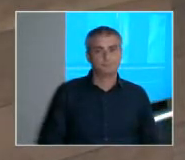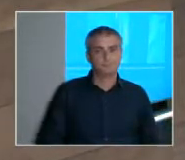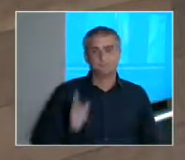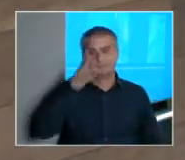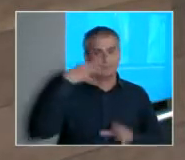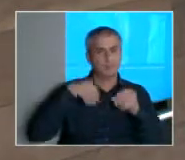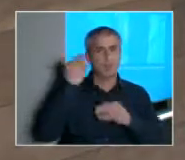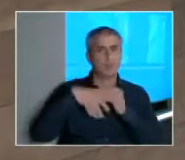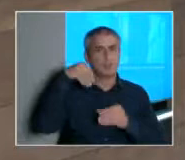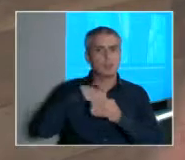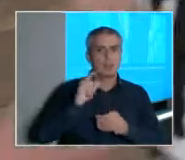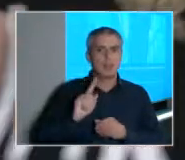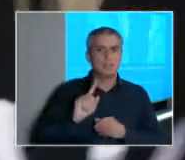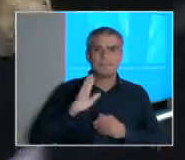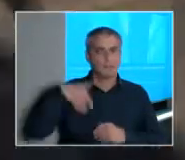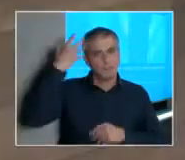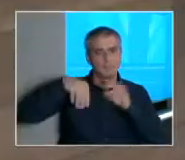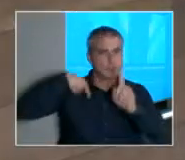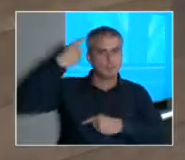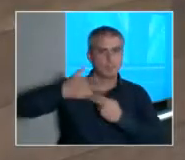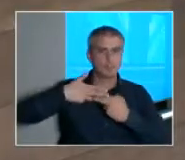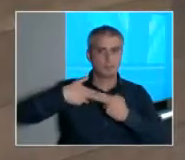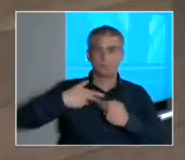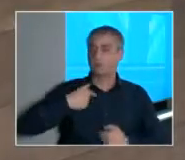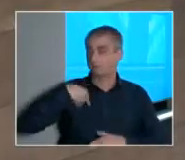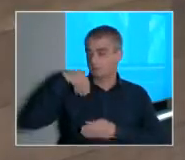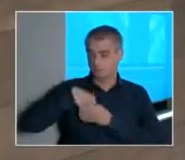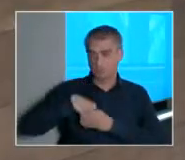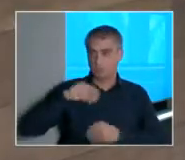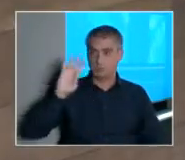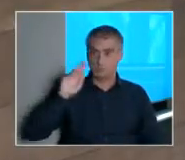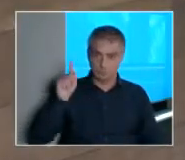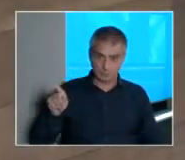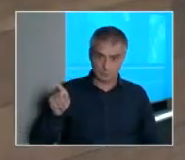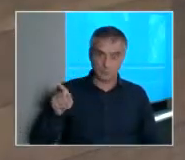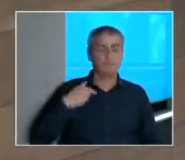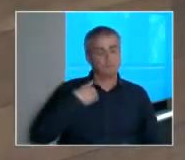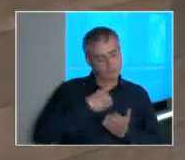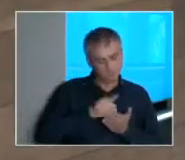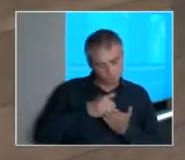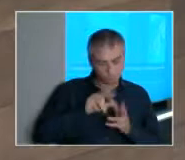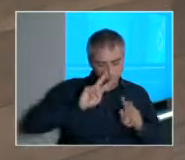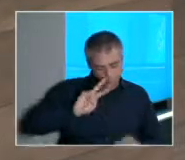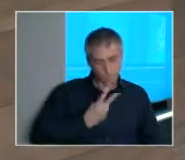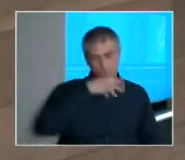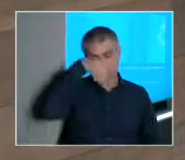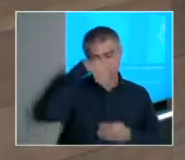למי הצבעת בבחירות האחרונות ולמי תצביעי בבחירות הקרובות? אני הצבעתי לנתניהו ואני אמשיך